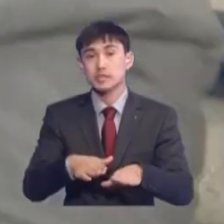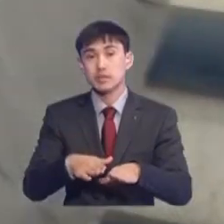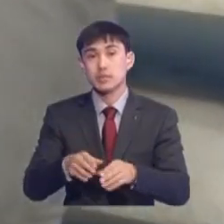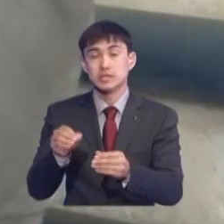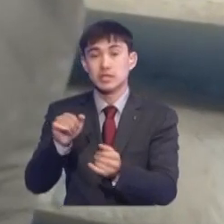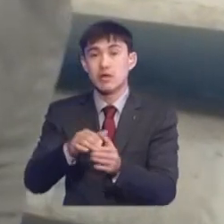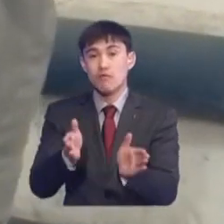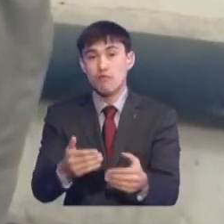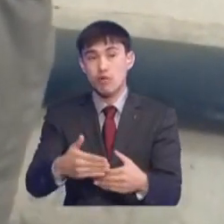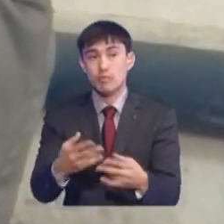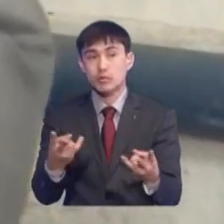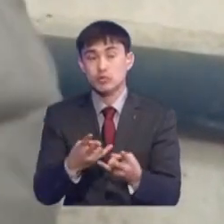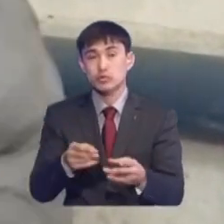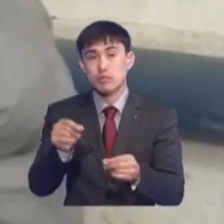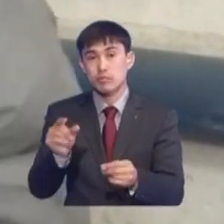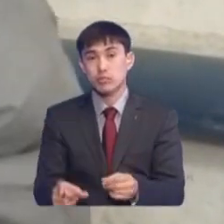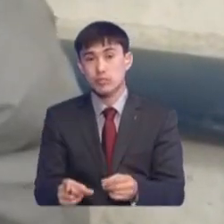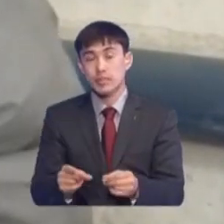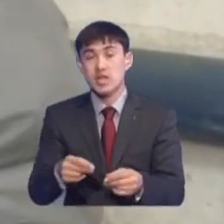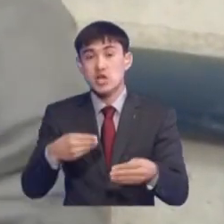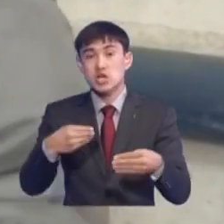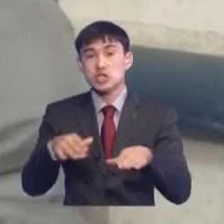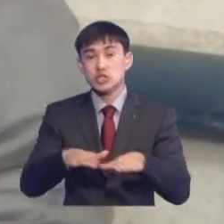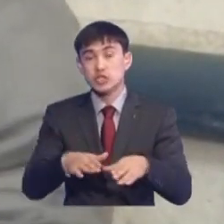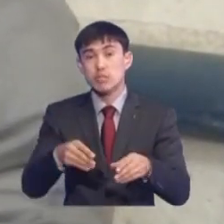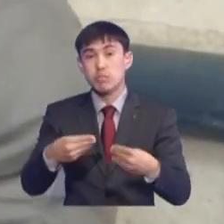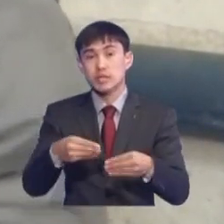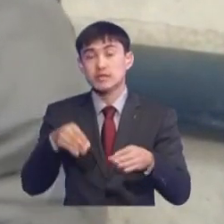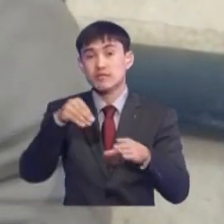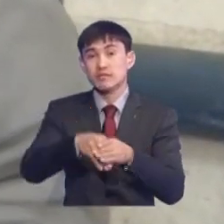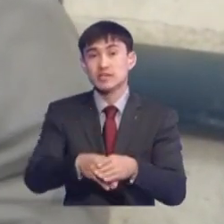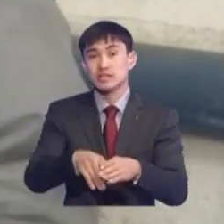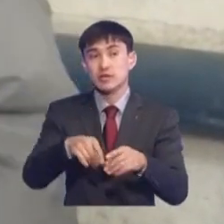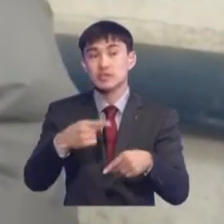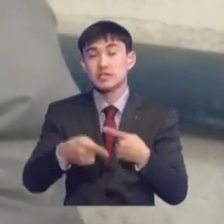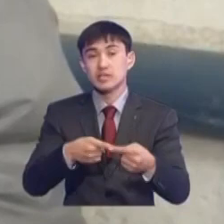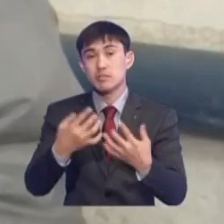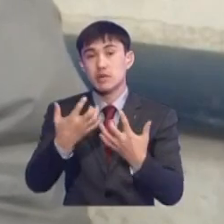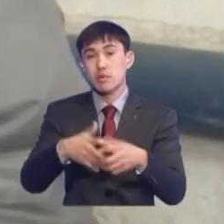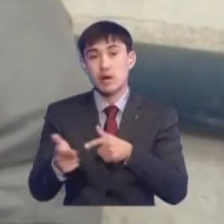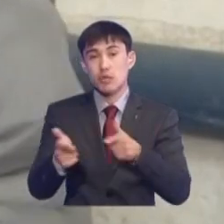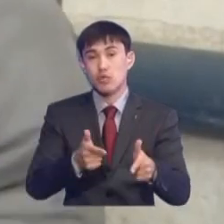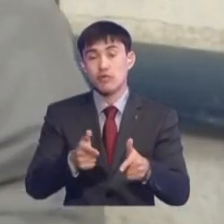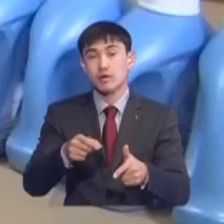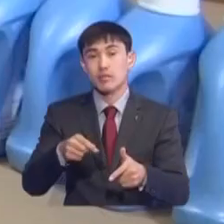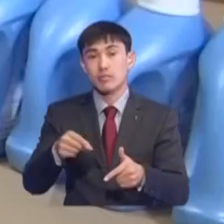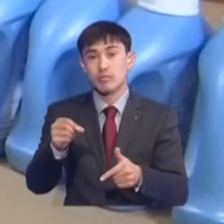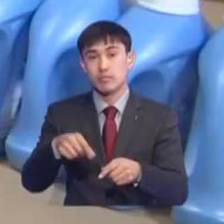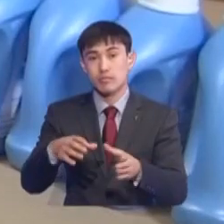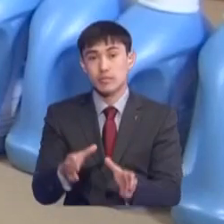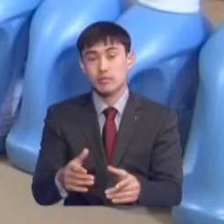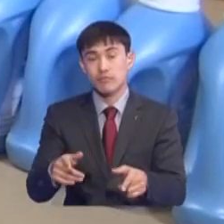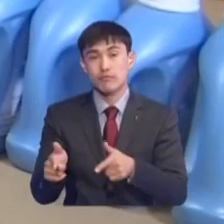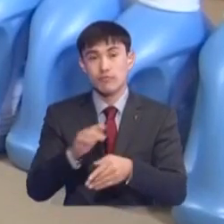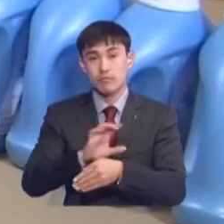закладываем форму Под нужную нам тару жидкий Стик попадает туда и выливается в эту форму затем из аппарата выходит готовая тара